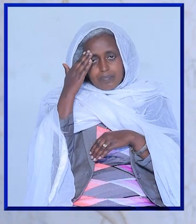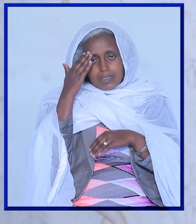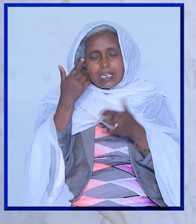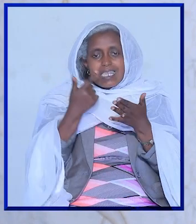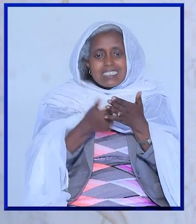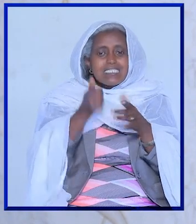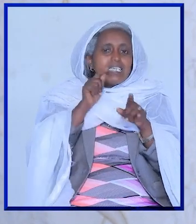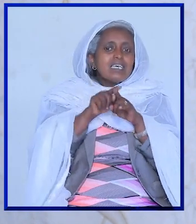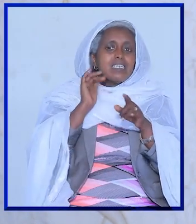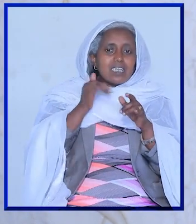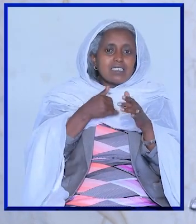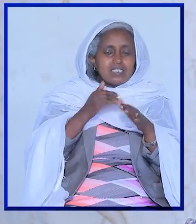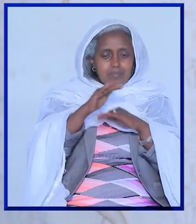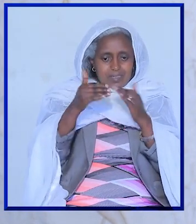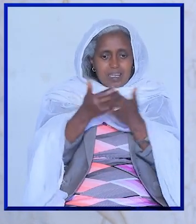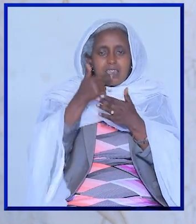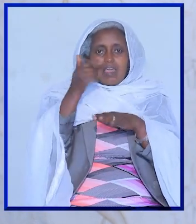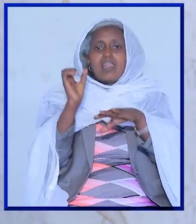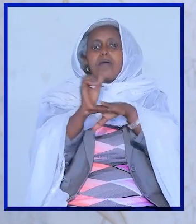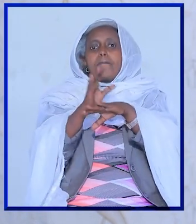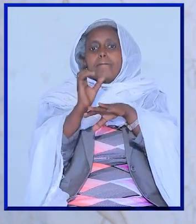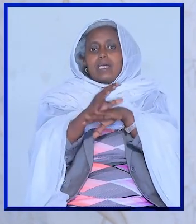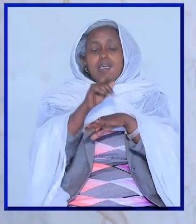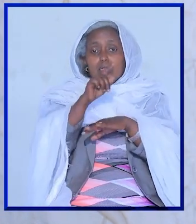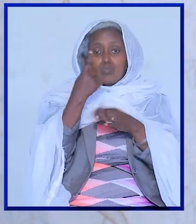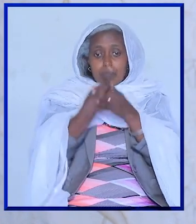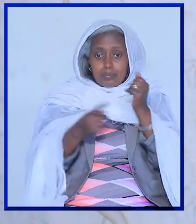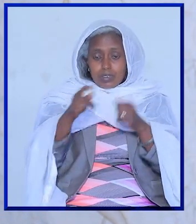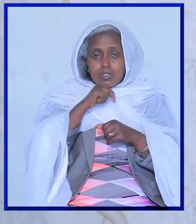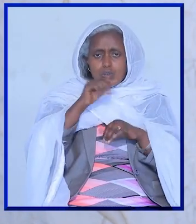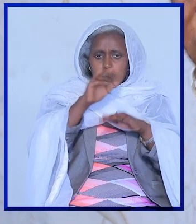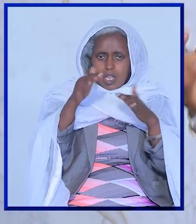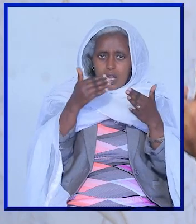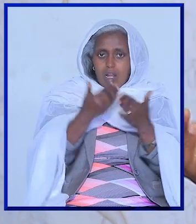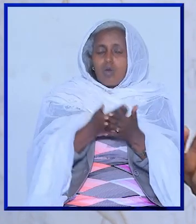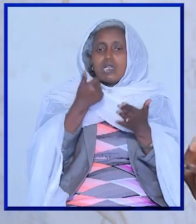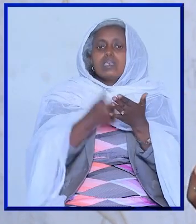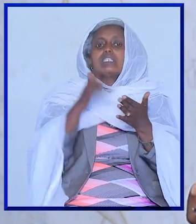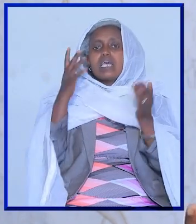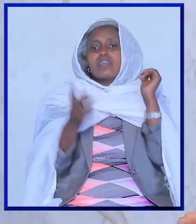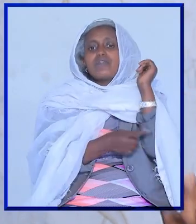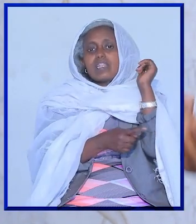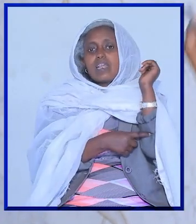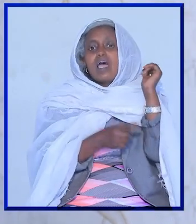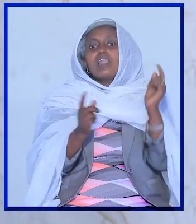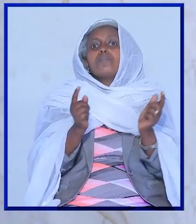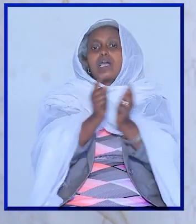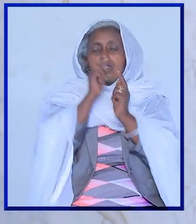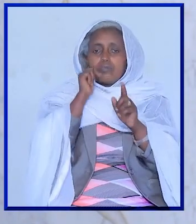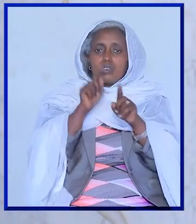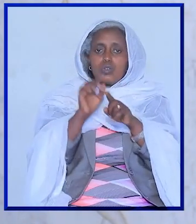ለዚች እህታችንም እስኪ እንደው ጠቅለል ያለ ምክር ለእሷ ብቻ ሳይሆን ጠቅላላውን እንደዚህ አይነት ፈተናዎች ለሚፈትናቸው